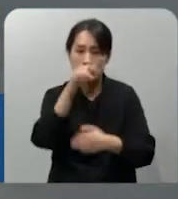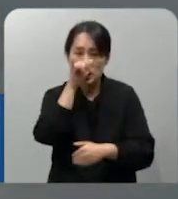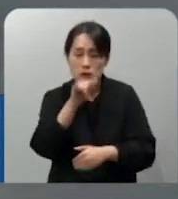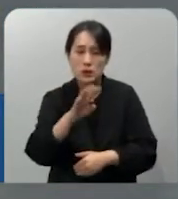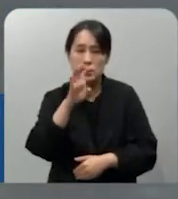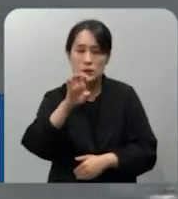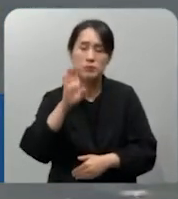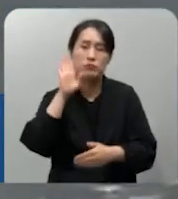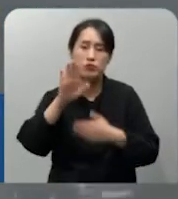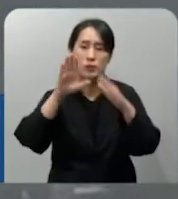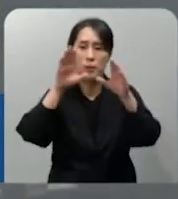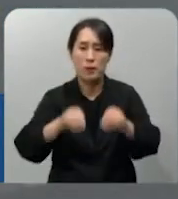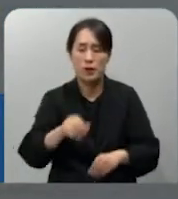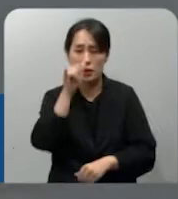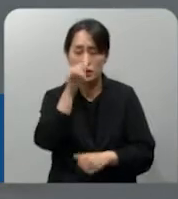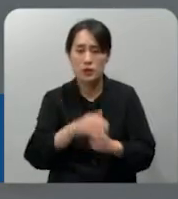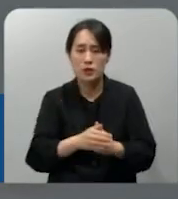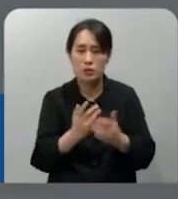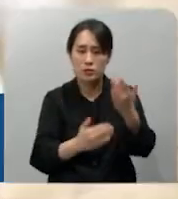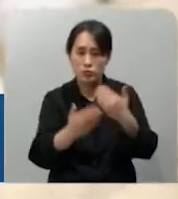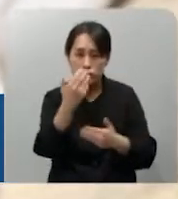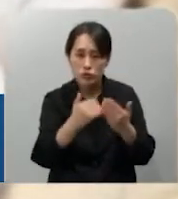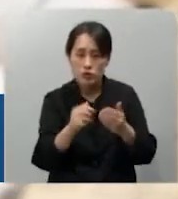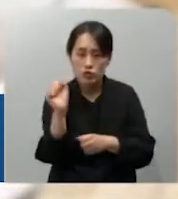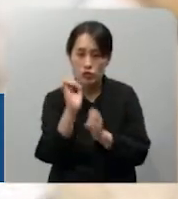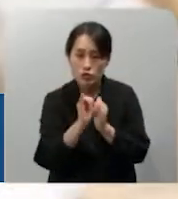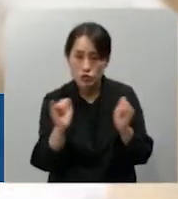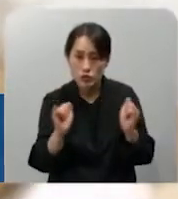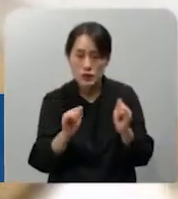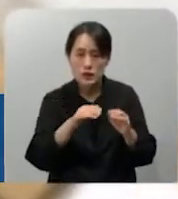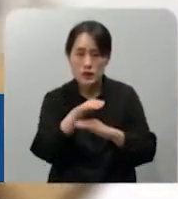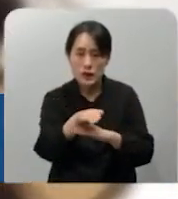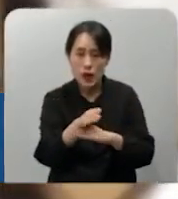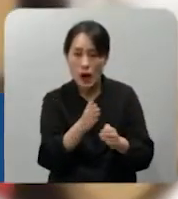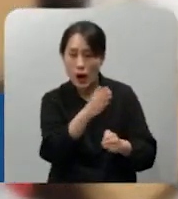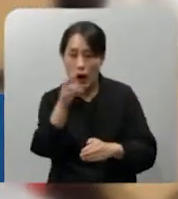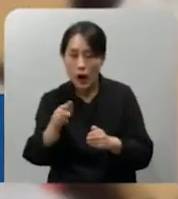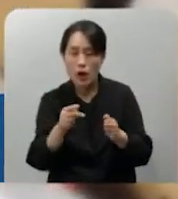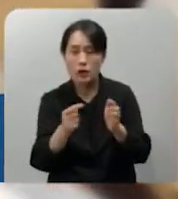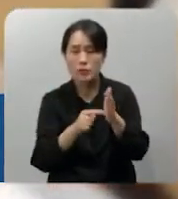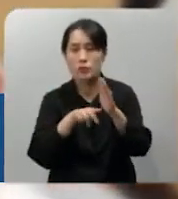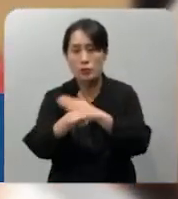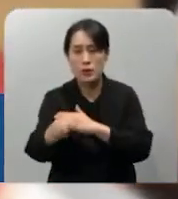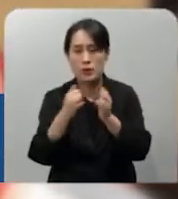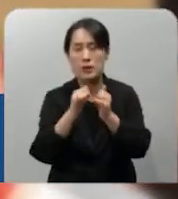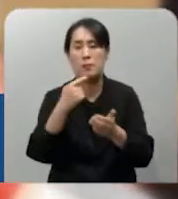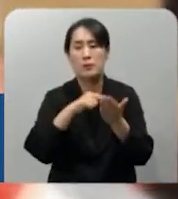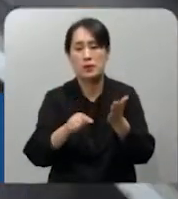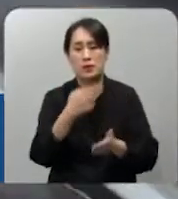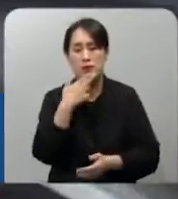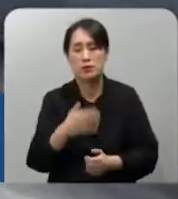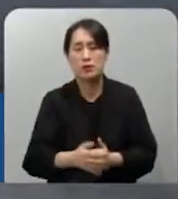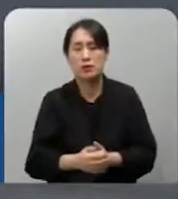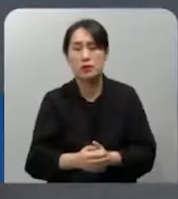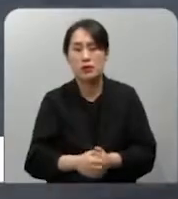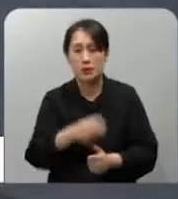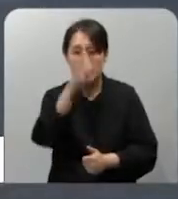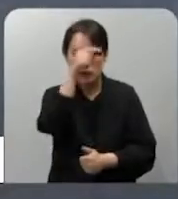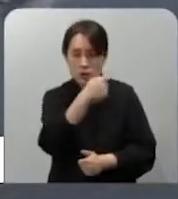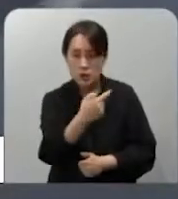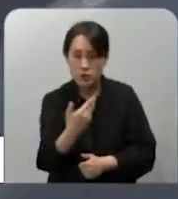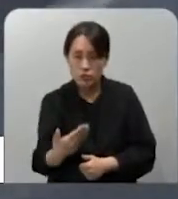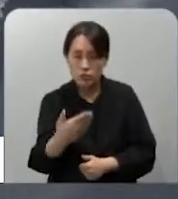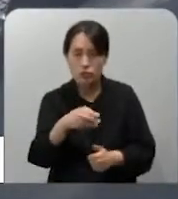40분만에 꺼졌습니다 불이 나자 운전자가 차량을 갓길에 세우고 대피해 인명피해는 없었습니다 경찰과